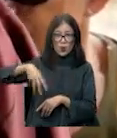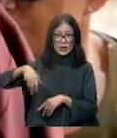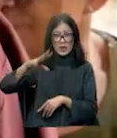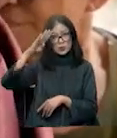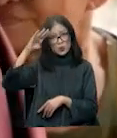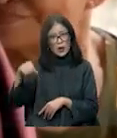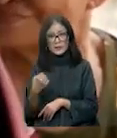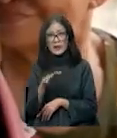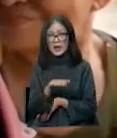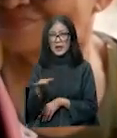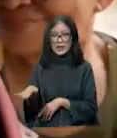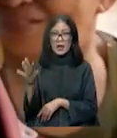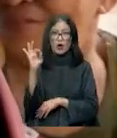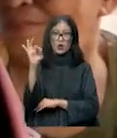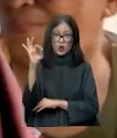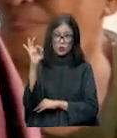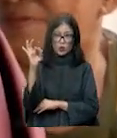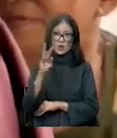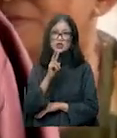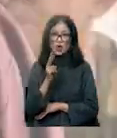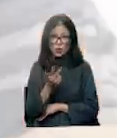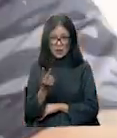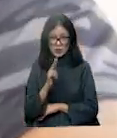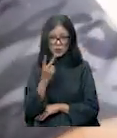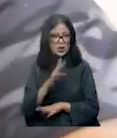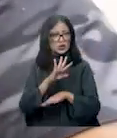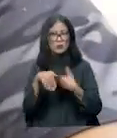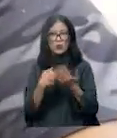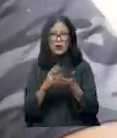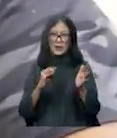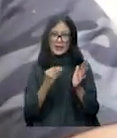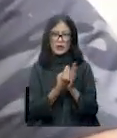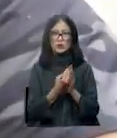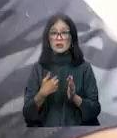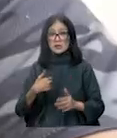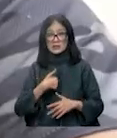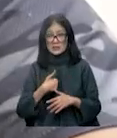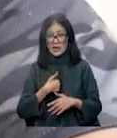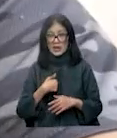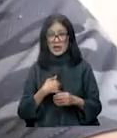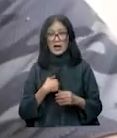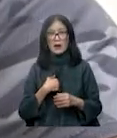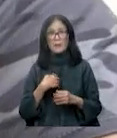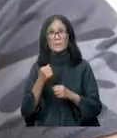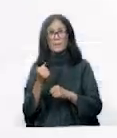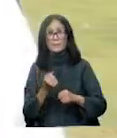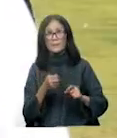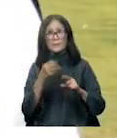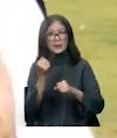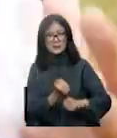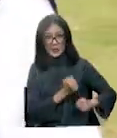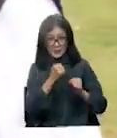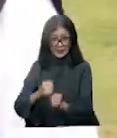anak-anak, ada orang tua, ada saudara-saudara semua. Karena saya dari Banjarmasin, mau ke sini cuma mau lihat IKN.